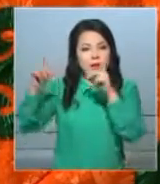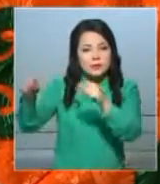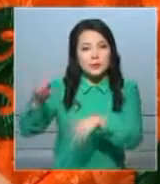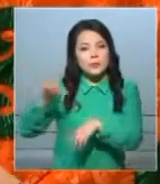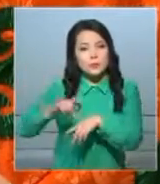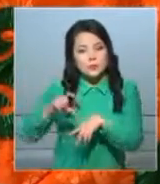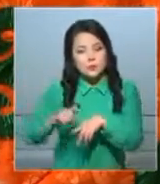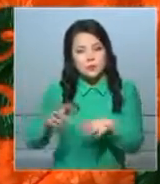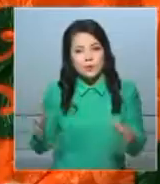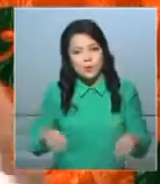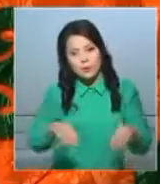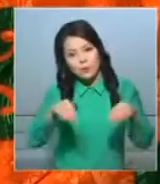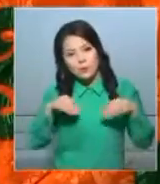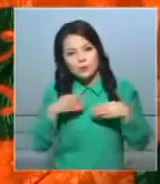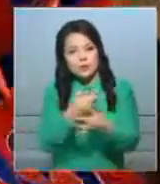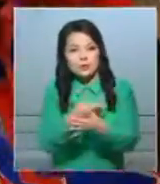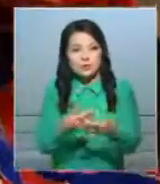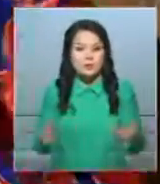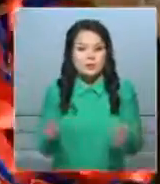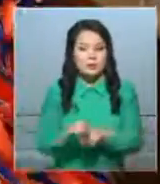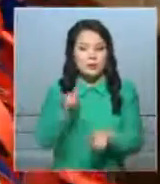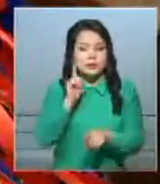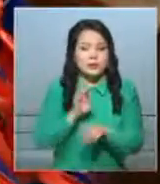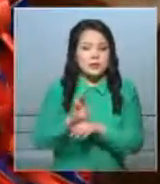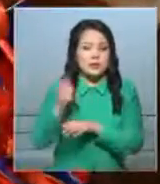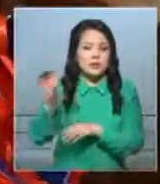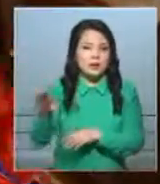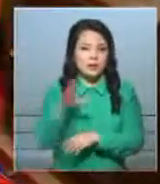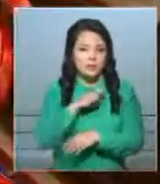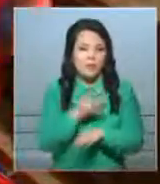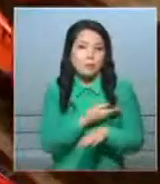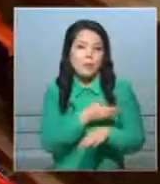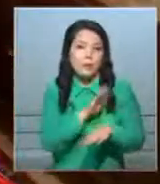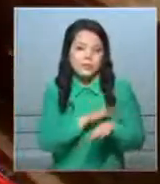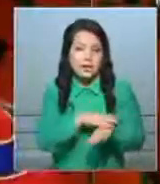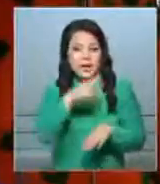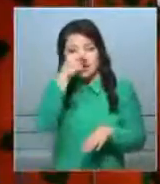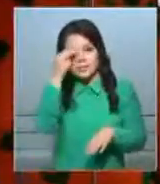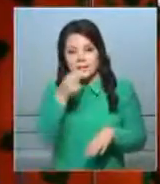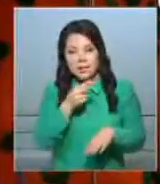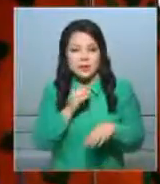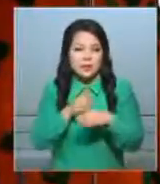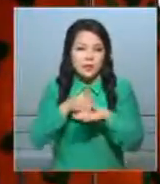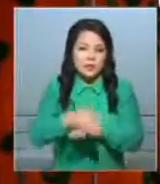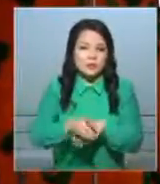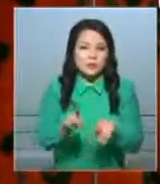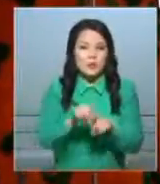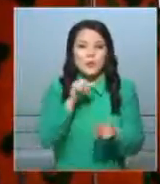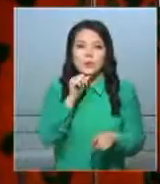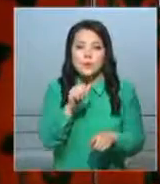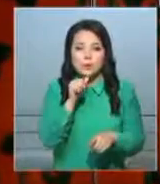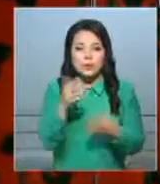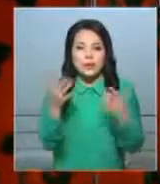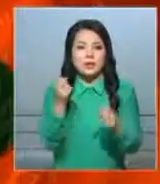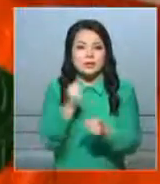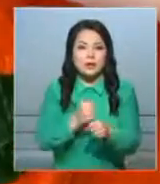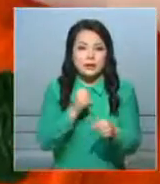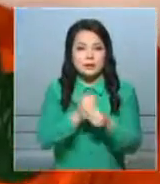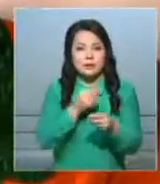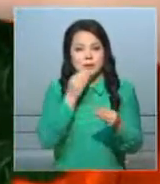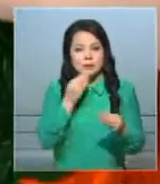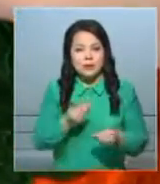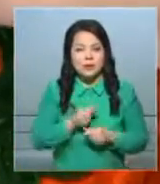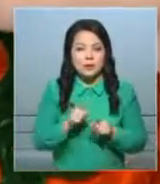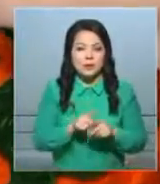көрпе сондай заттарды жібердім. Одан бөлек Польша мен Италиядан келген меймандарда қостанайлық қолөнершінің көз майын